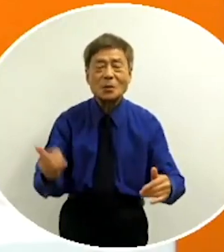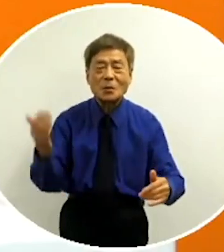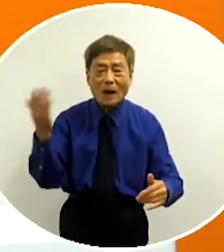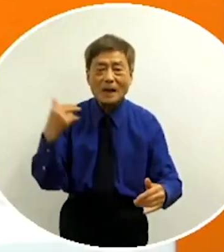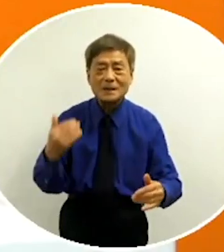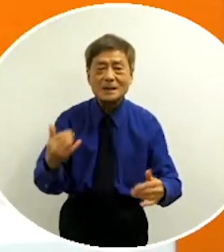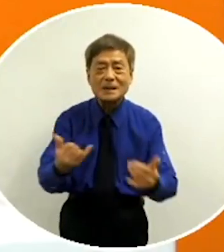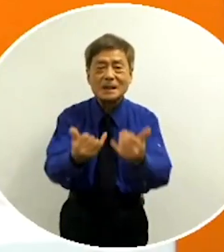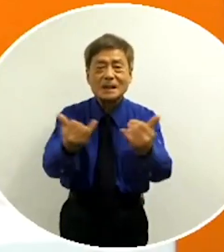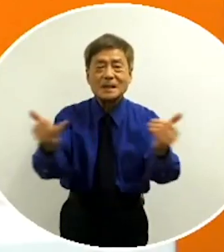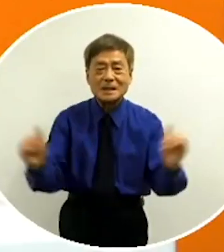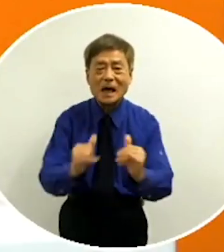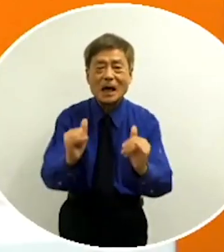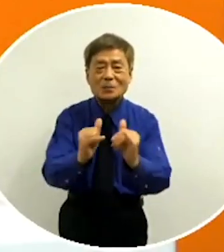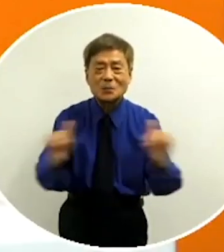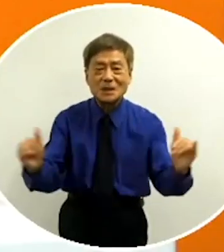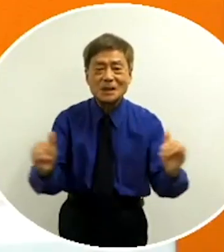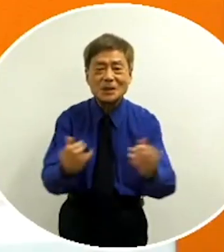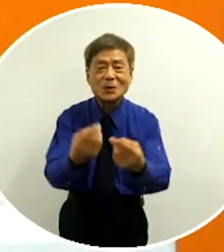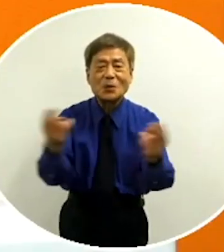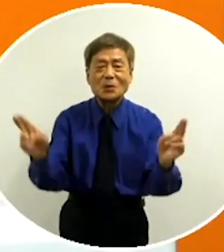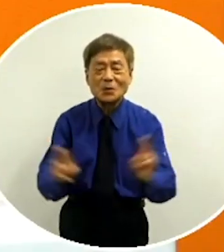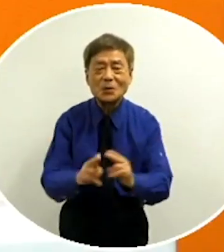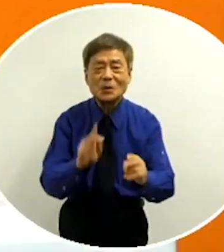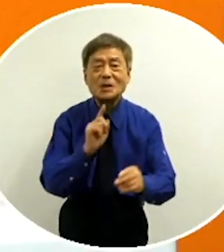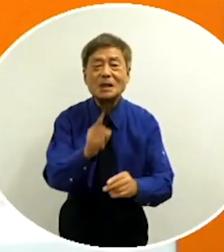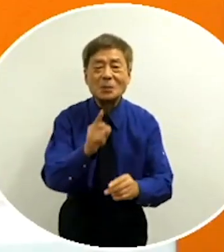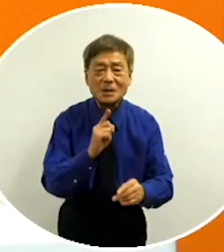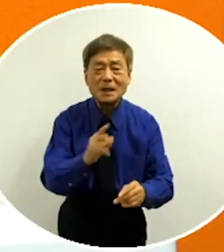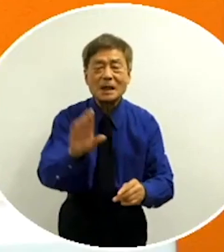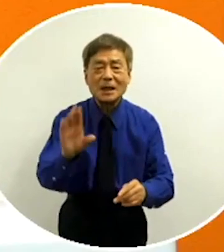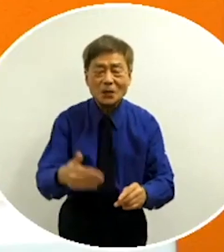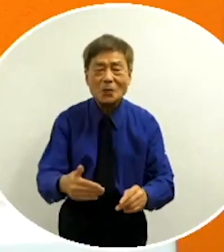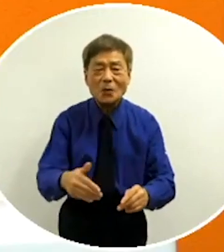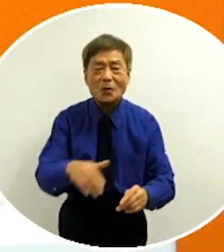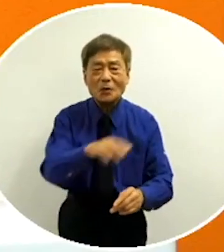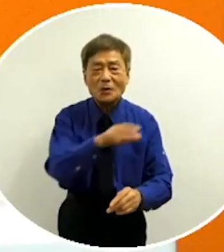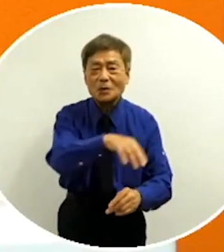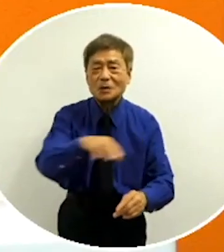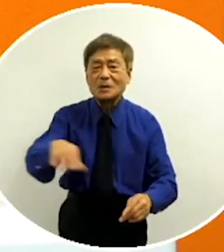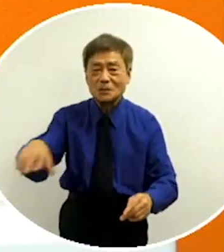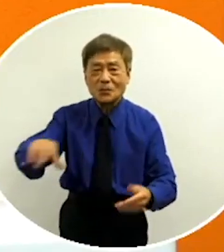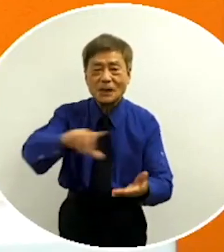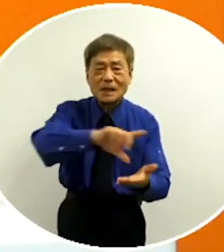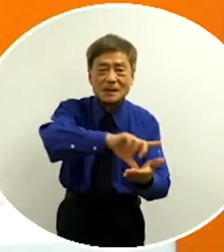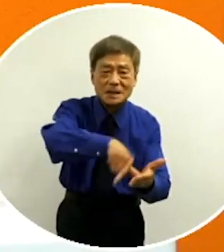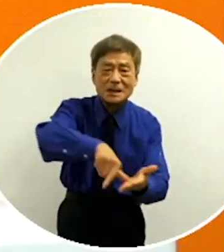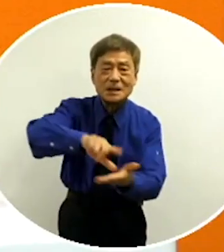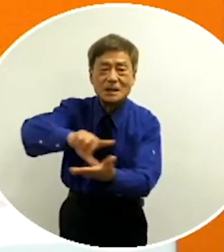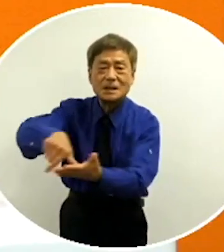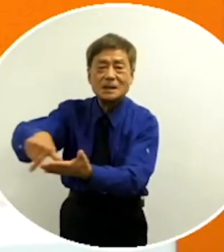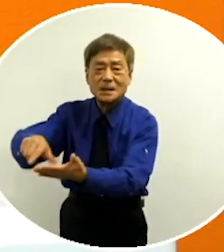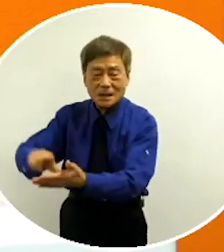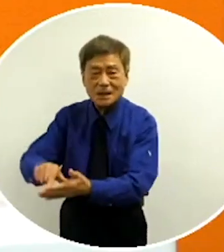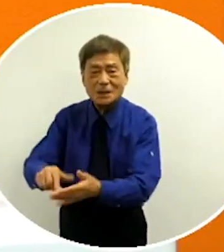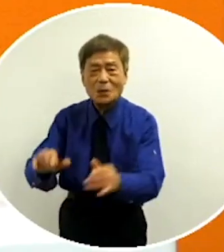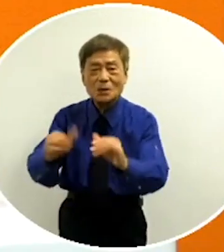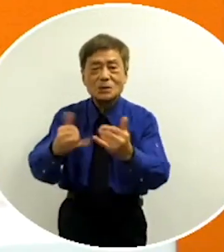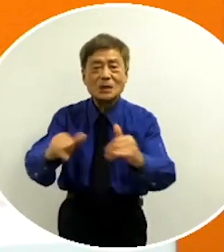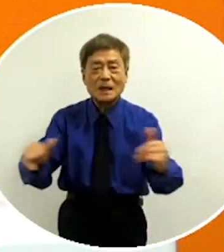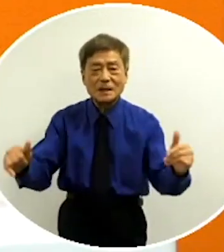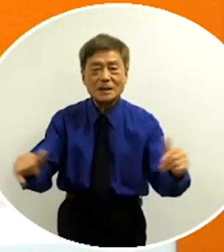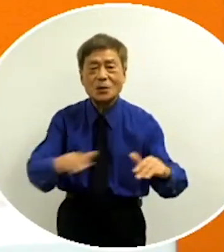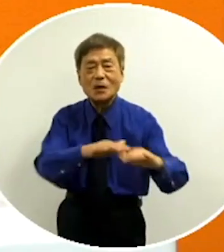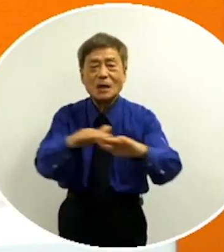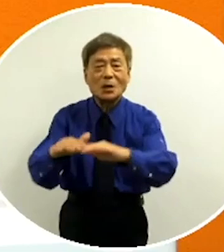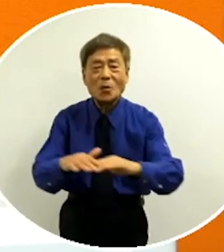申し上げたんですけど彼らはすごく地域のネットワークとか組織づくりを大事にしておられ